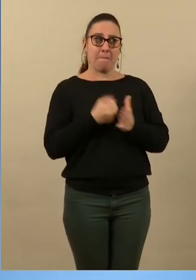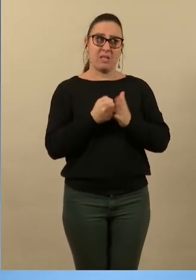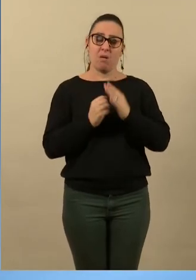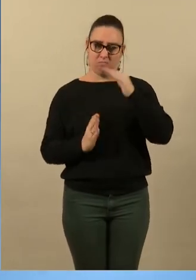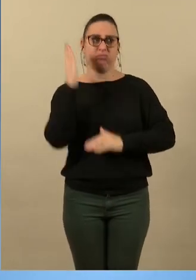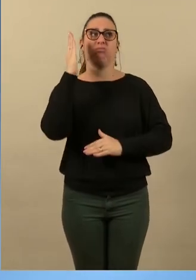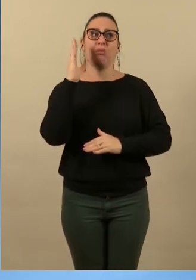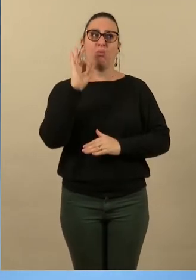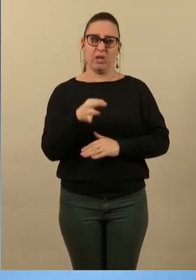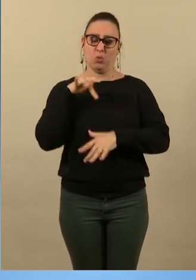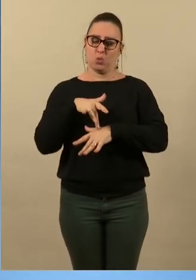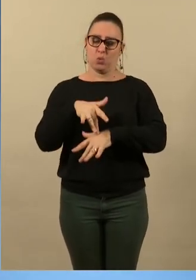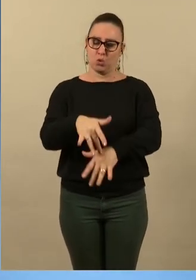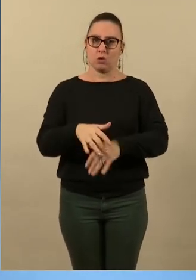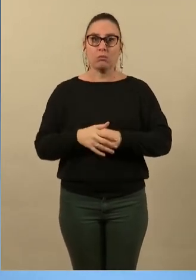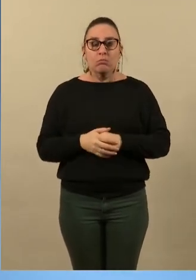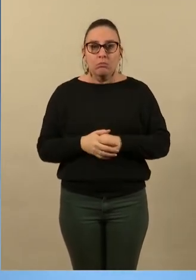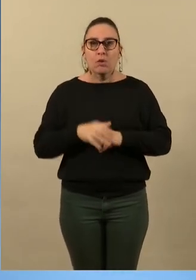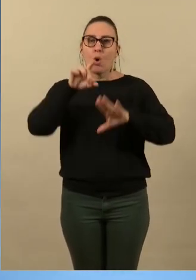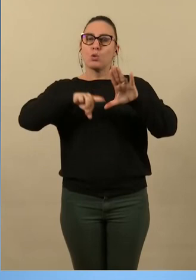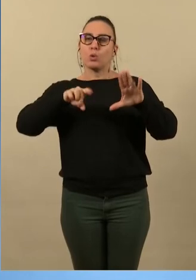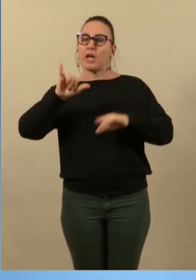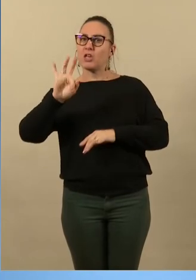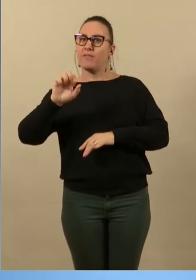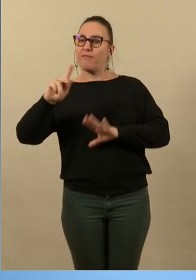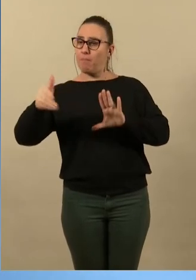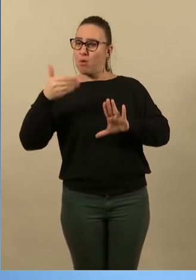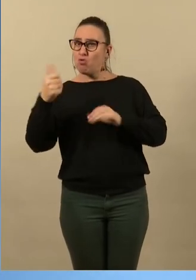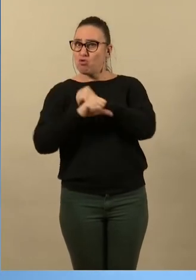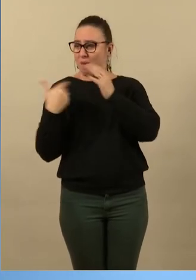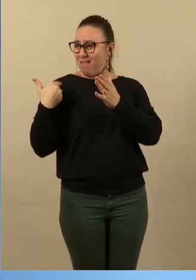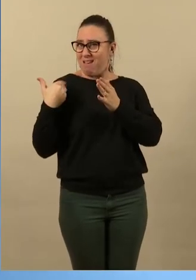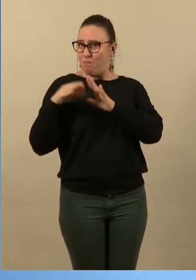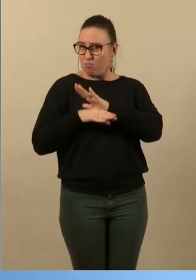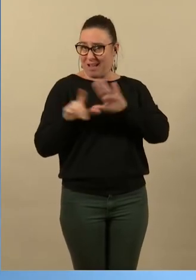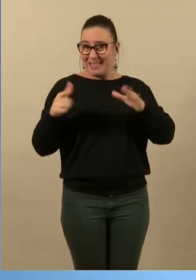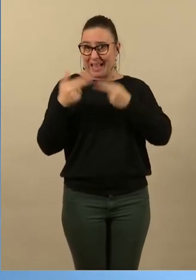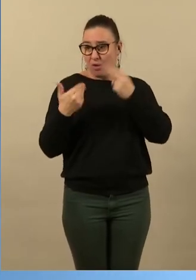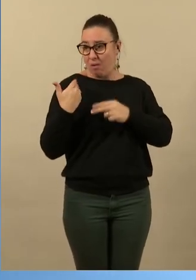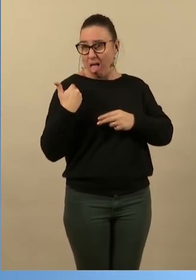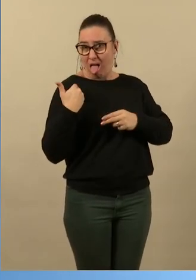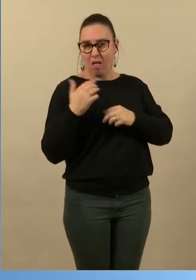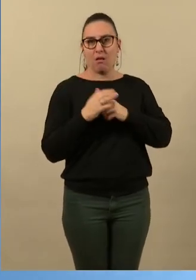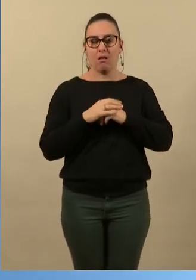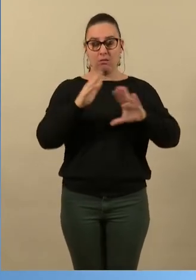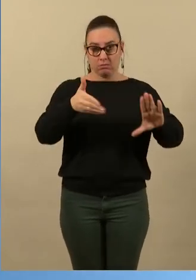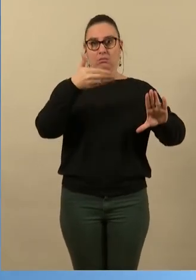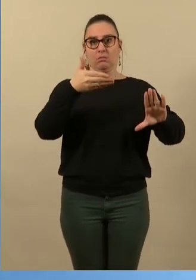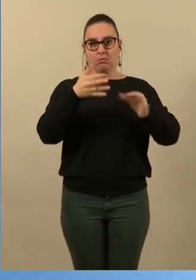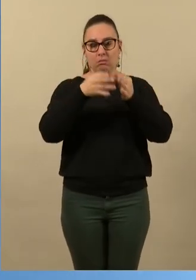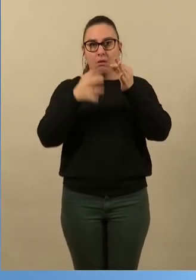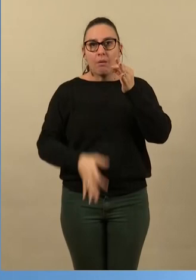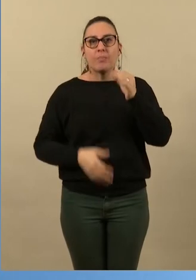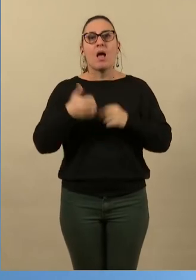plus quant au sondage de l'ifope paru il y a moins d'une semaine le 7 novembre dernier il montre que pour plus